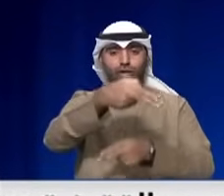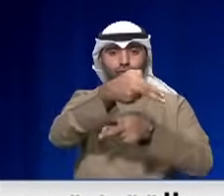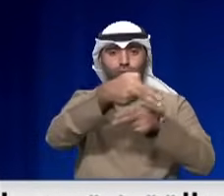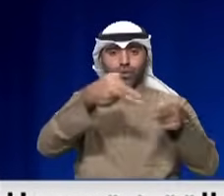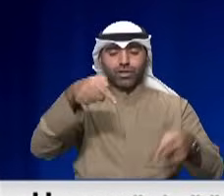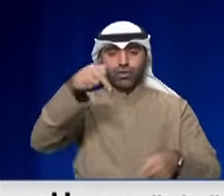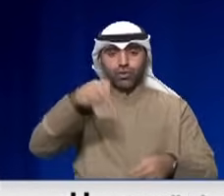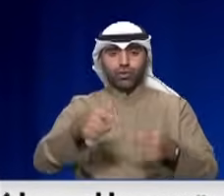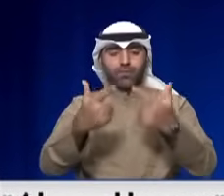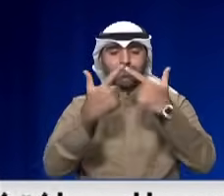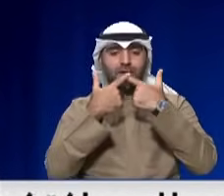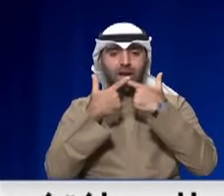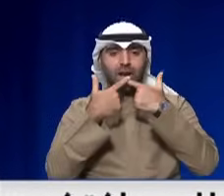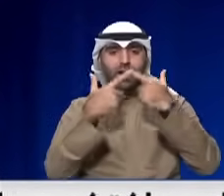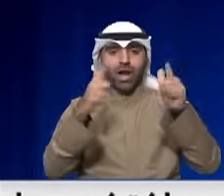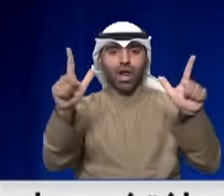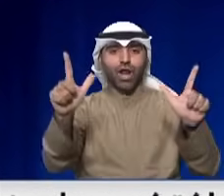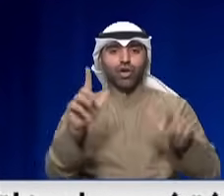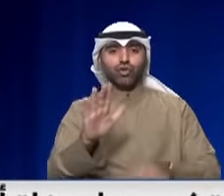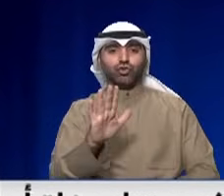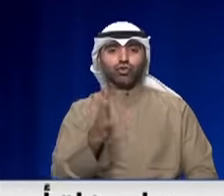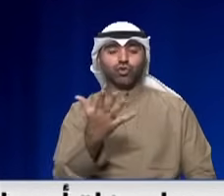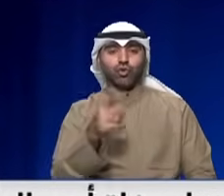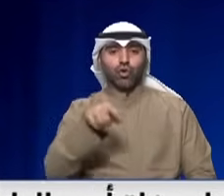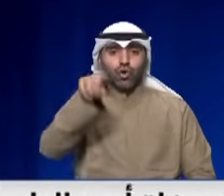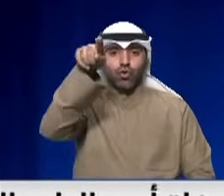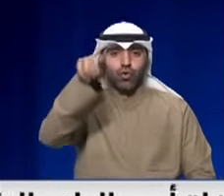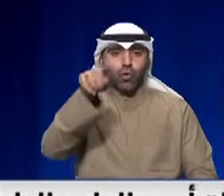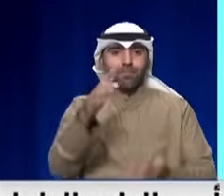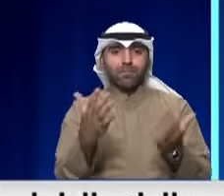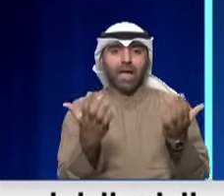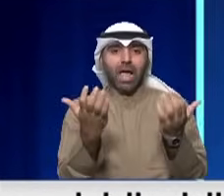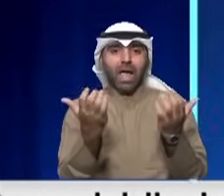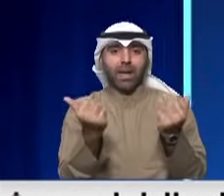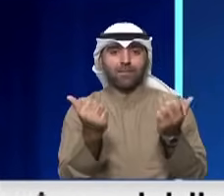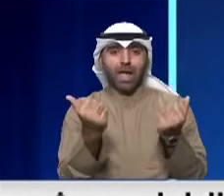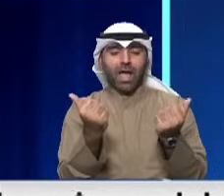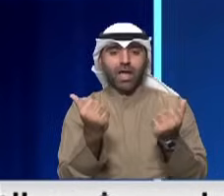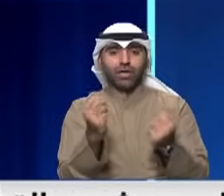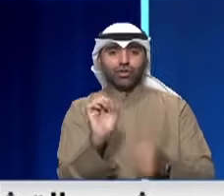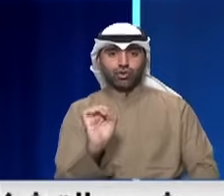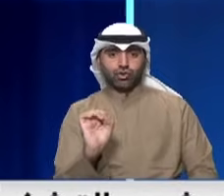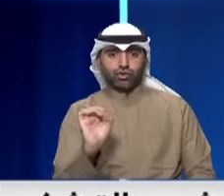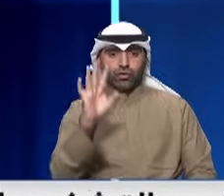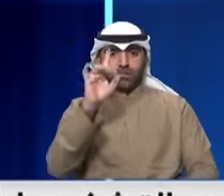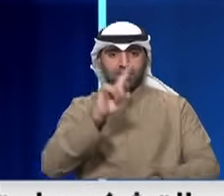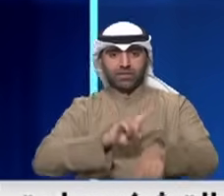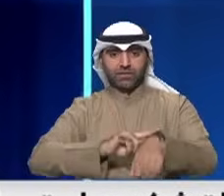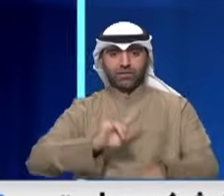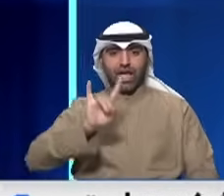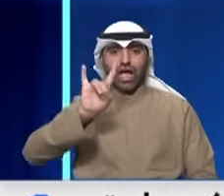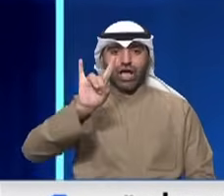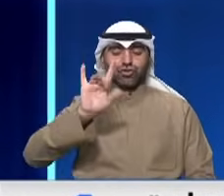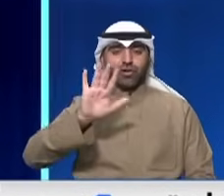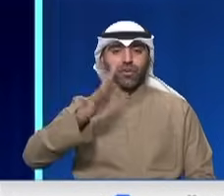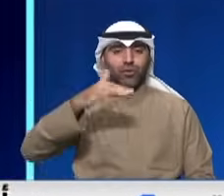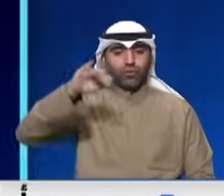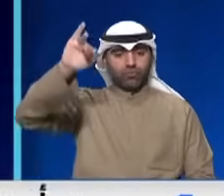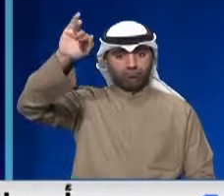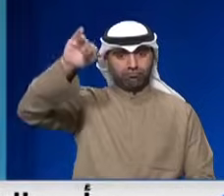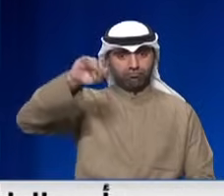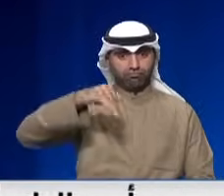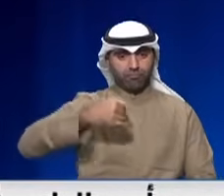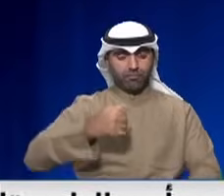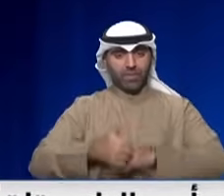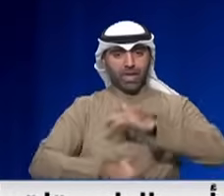غد الاربعاء الساعه العاشره صباحا لاداء حضره صاحب السمو امير البلاد الشيخ مشعل لاحمد الجابر